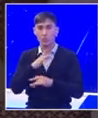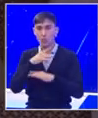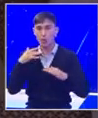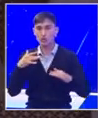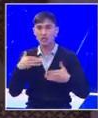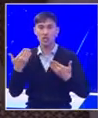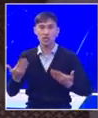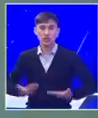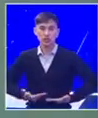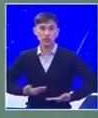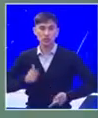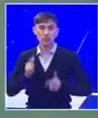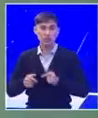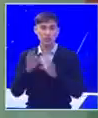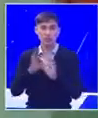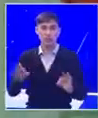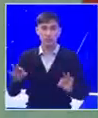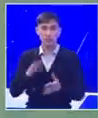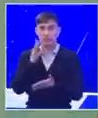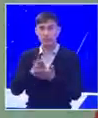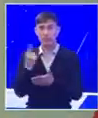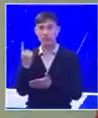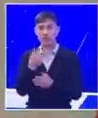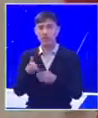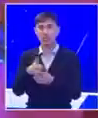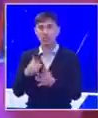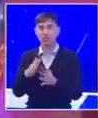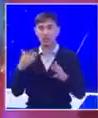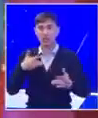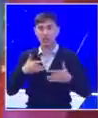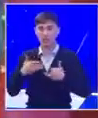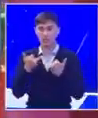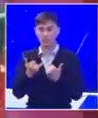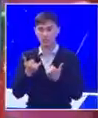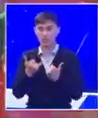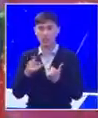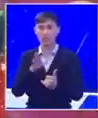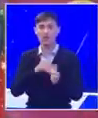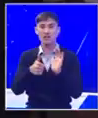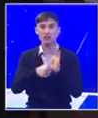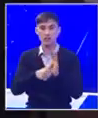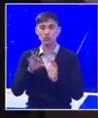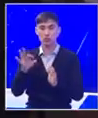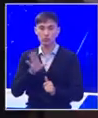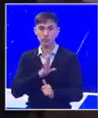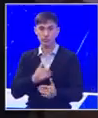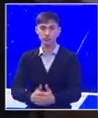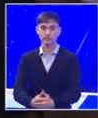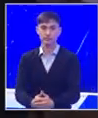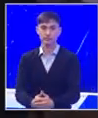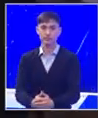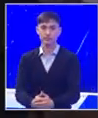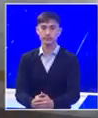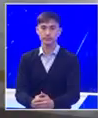множество жизнеутверждающих песен. Отметим, вторая часть масштабного концерта состоялась сегодня вечером в